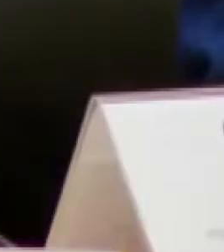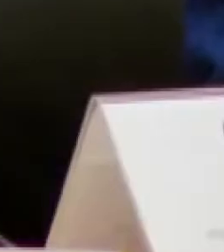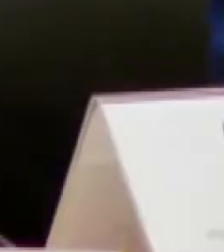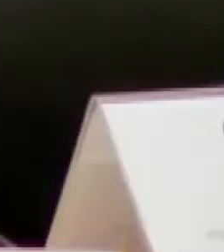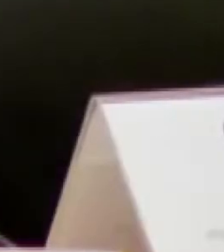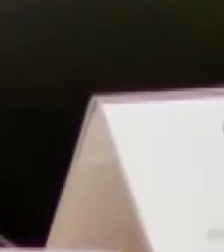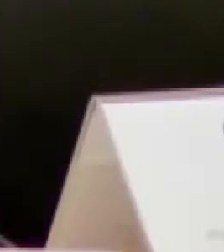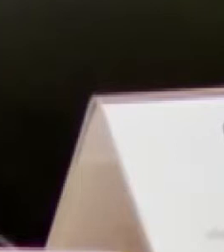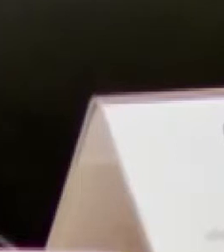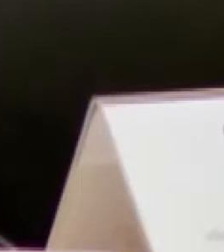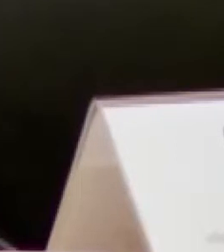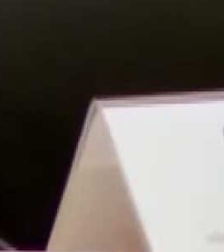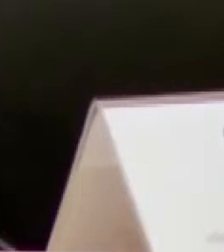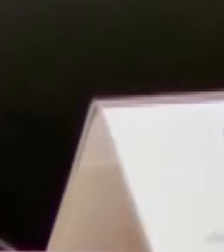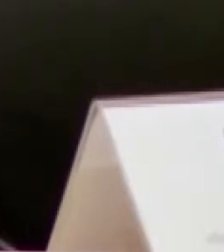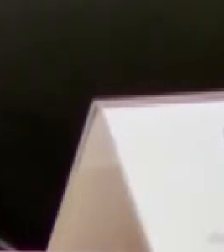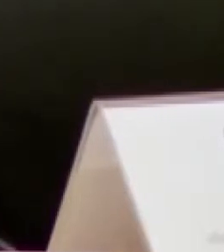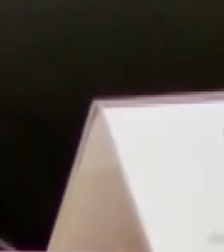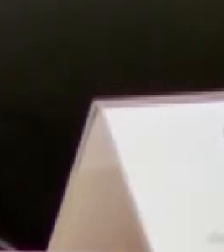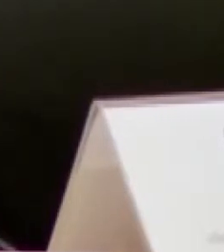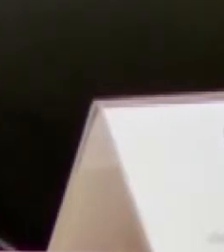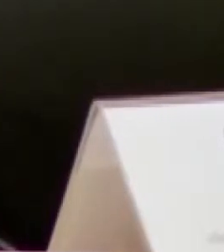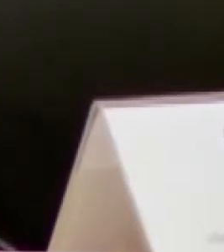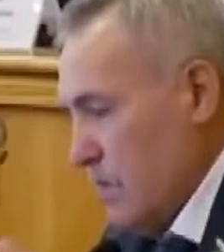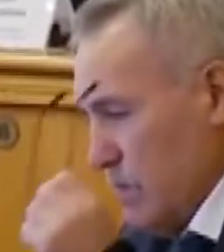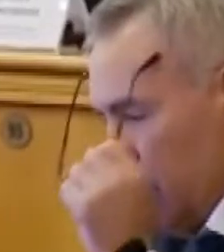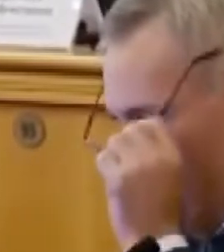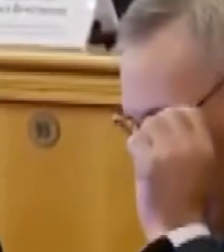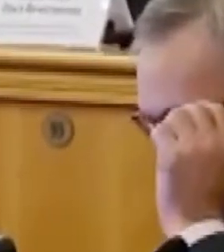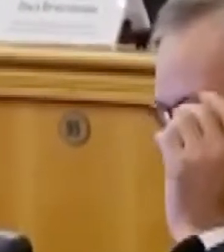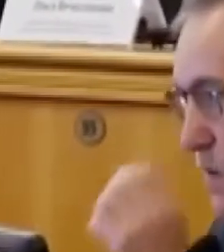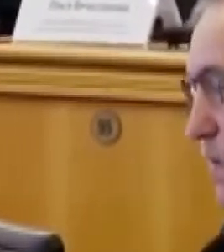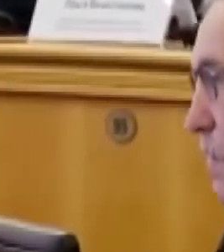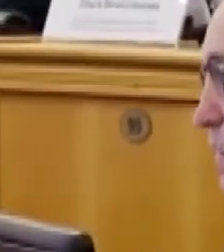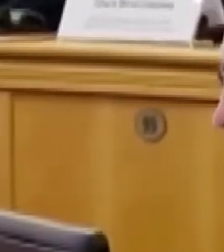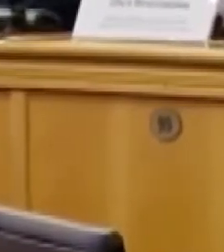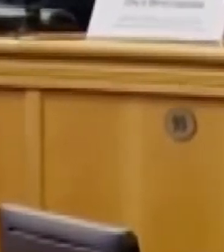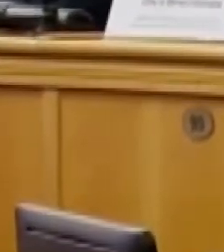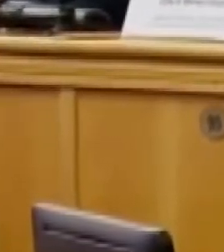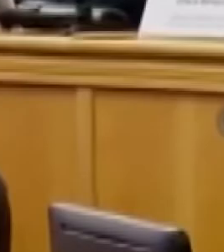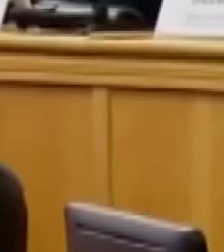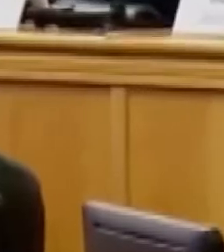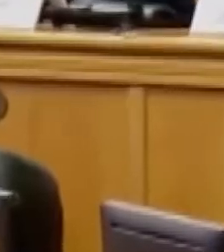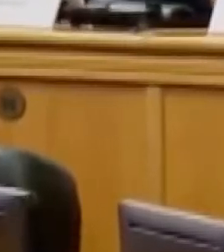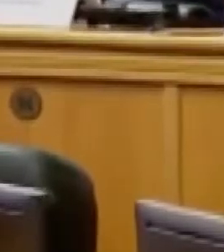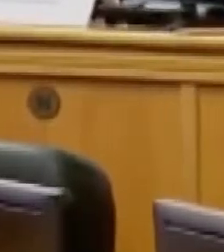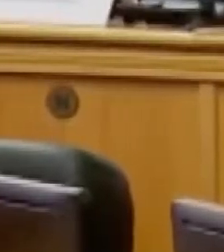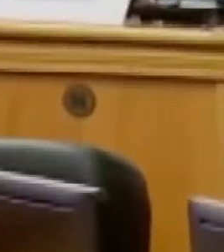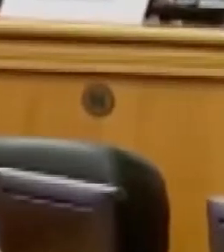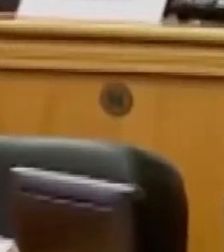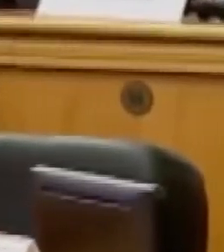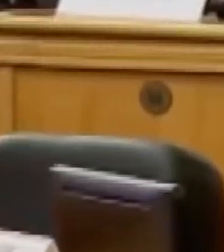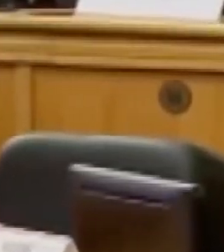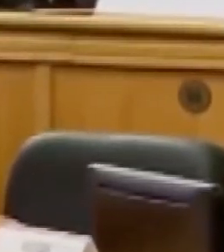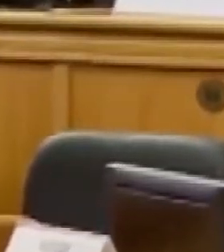ситуации, о перспективах развития и главных достижениях субъекта РФ. В числе успехов руководитель назвал сохранение